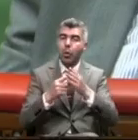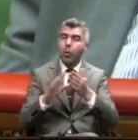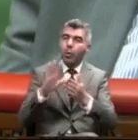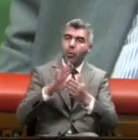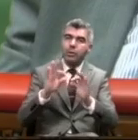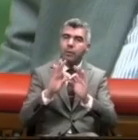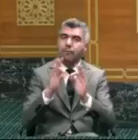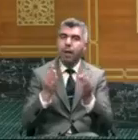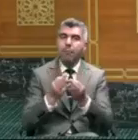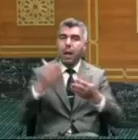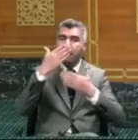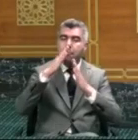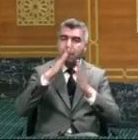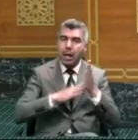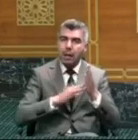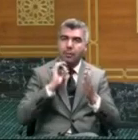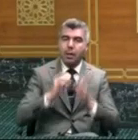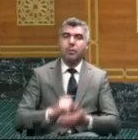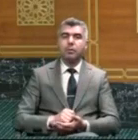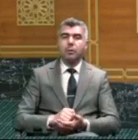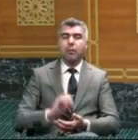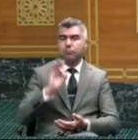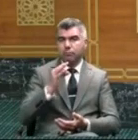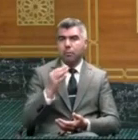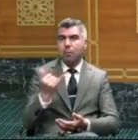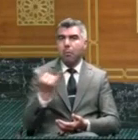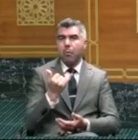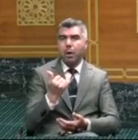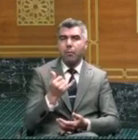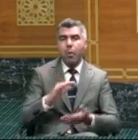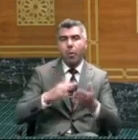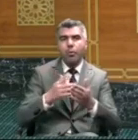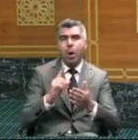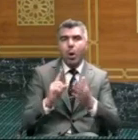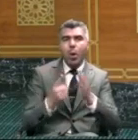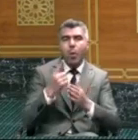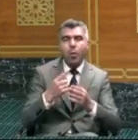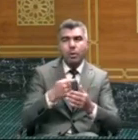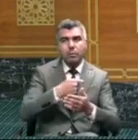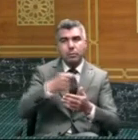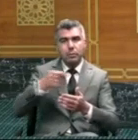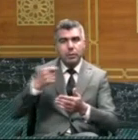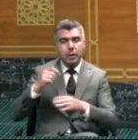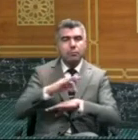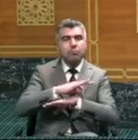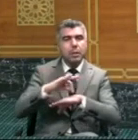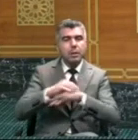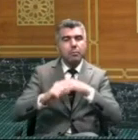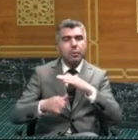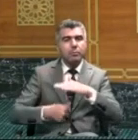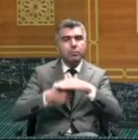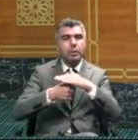الاسر المغربيه تمر بطبيعه الحال عن الموزع الاول لهذه الماده اللي هو المكتب الوطني